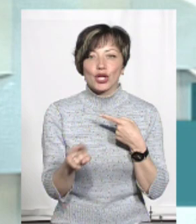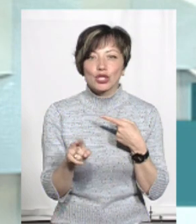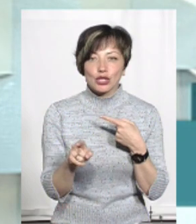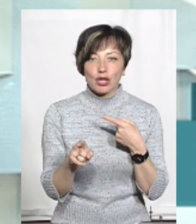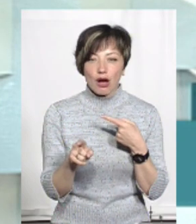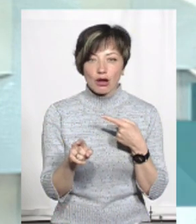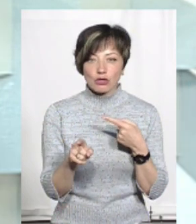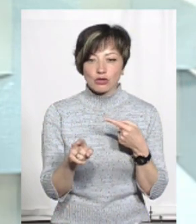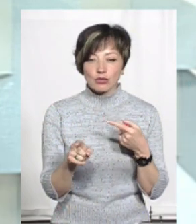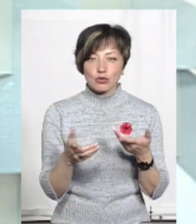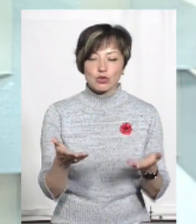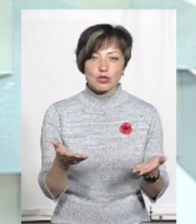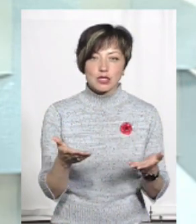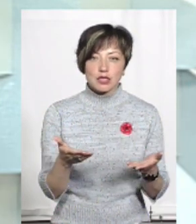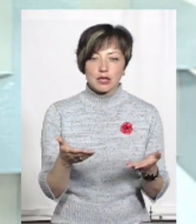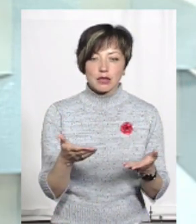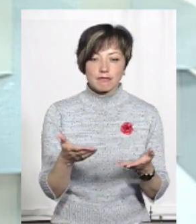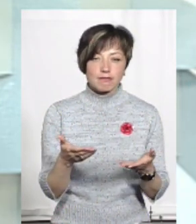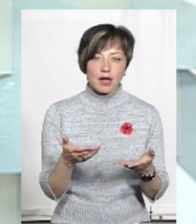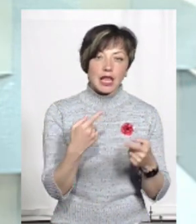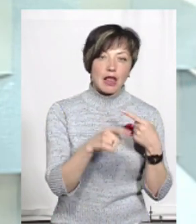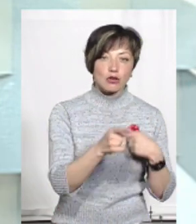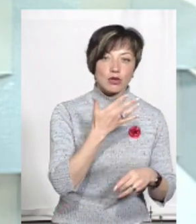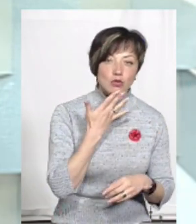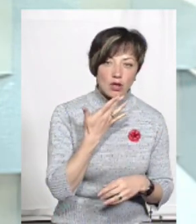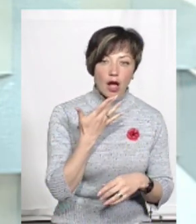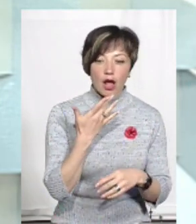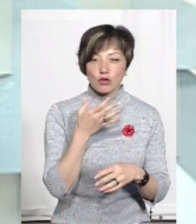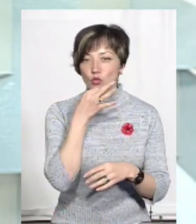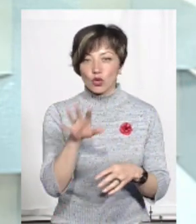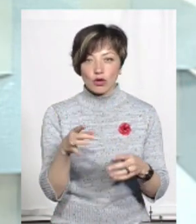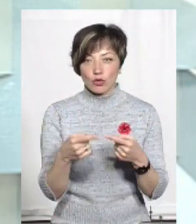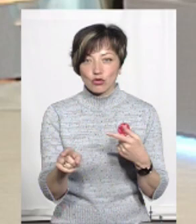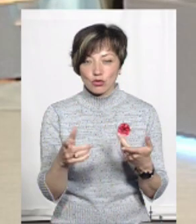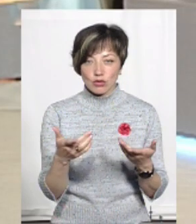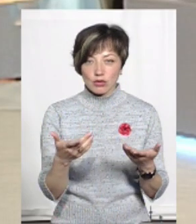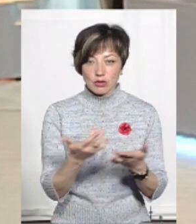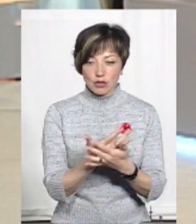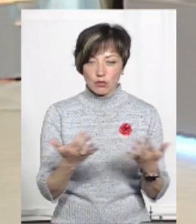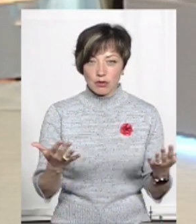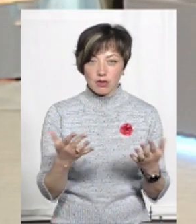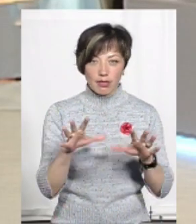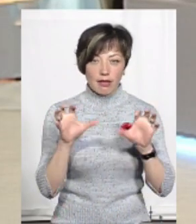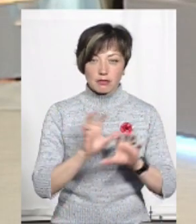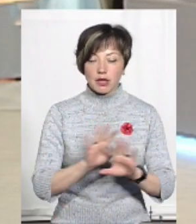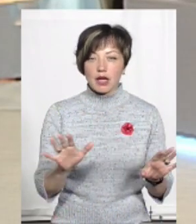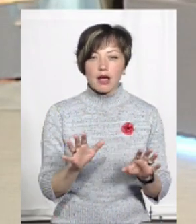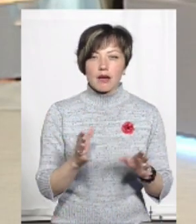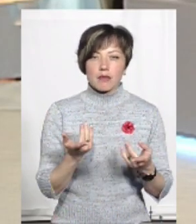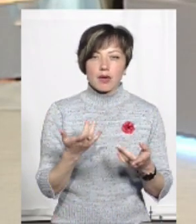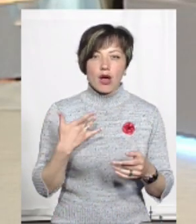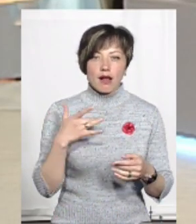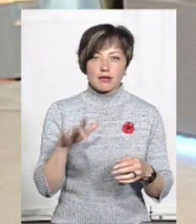інакшості. Інакшості чи то національної, чи то будь-якої іншої, так? Мова не йде про